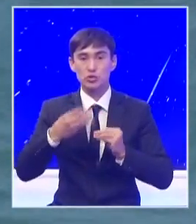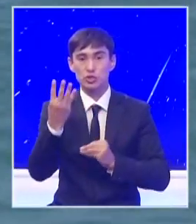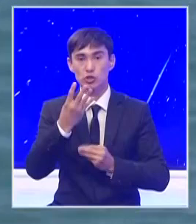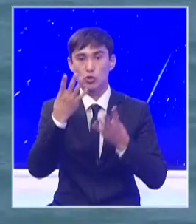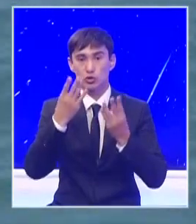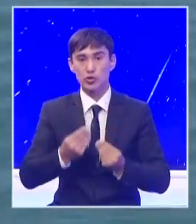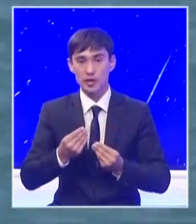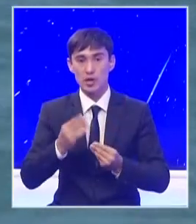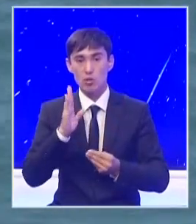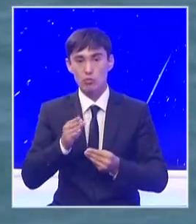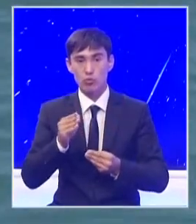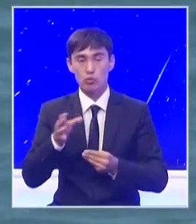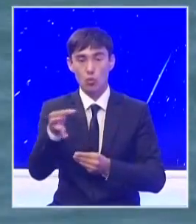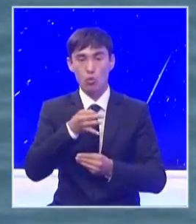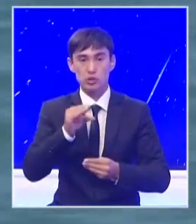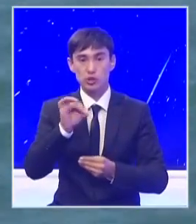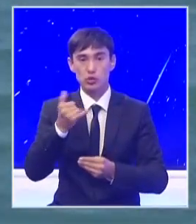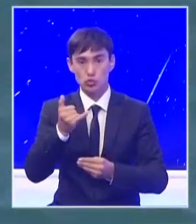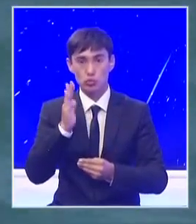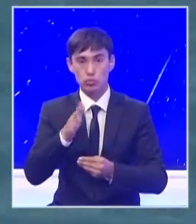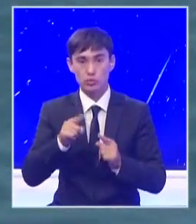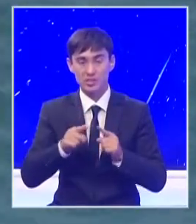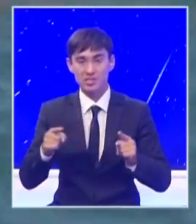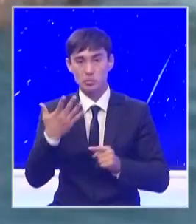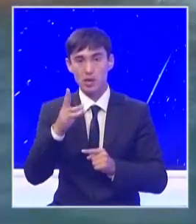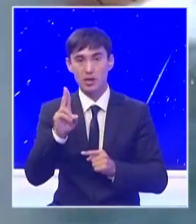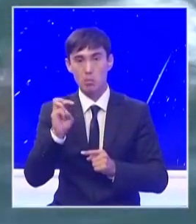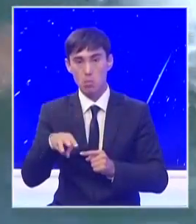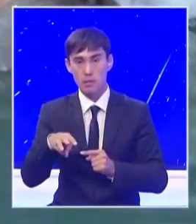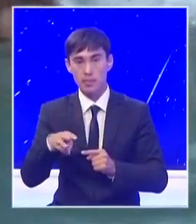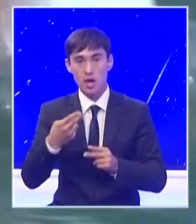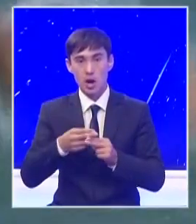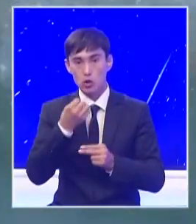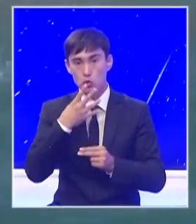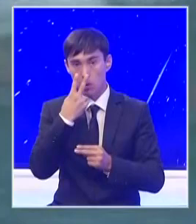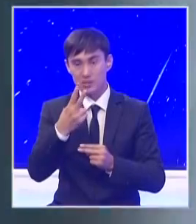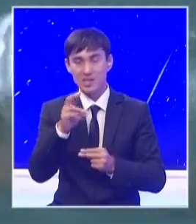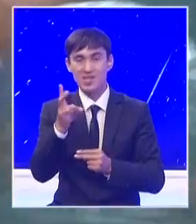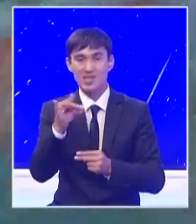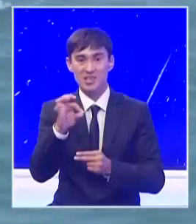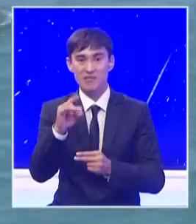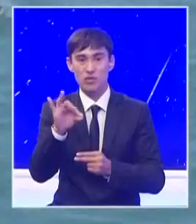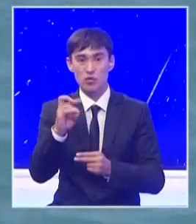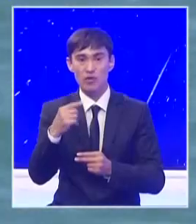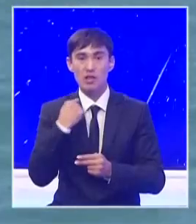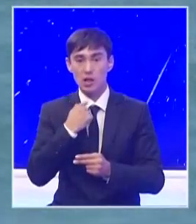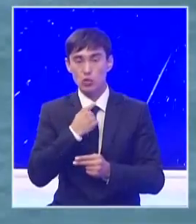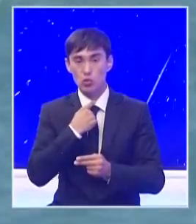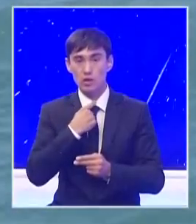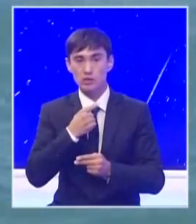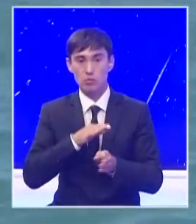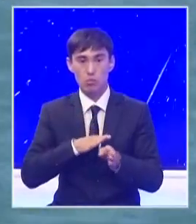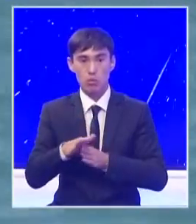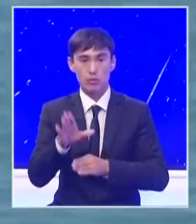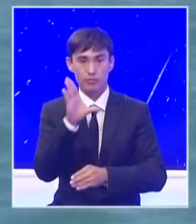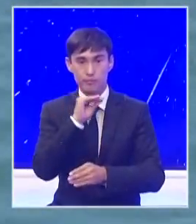соревновательных дней входят и представители области ЖТСУ. На дистанции 5 километров очень хорошо себя показал Никита Федотов. Талдыкурганцу сполна хватило